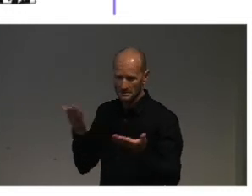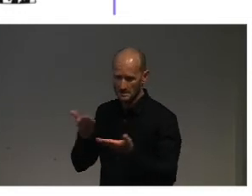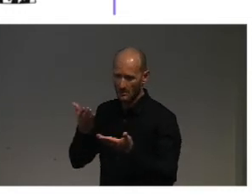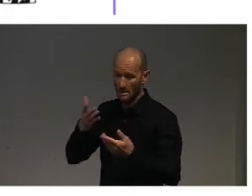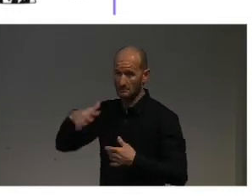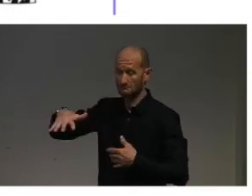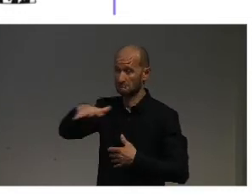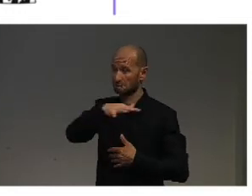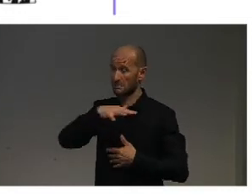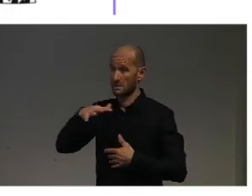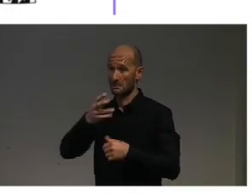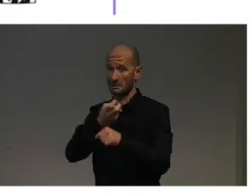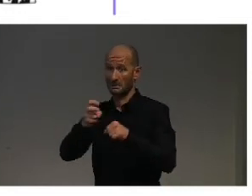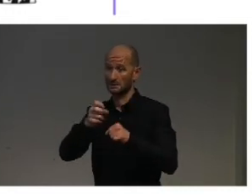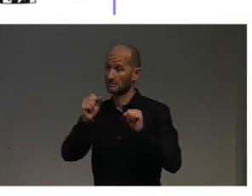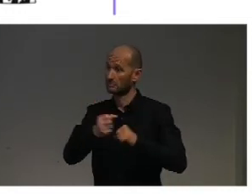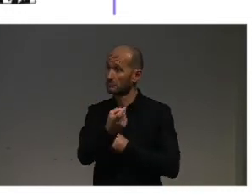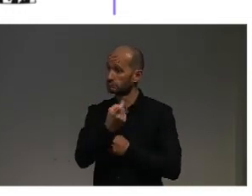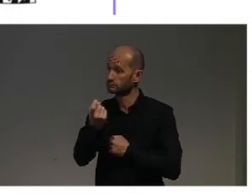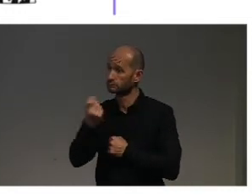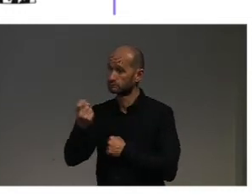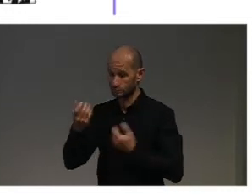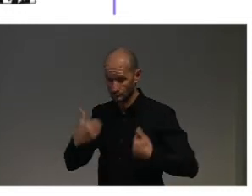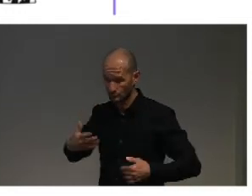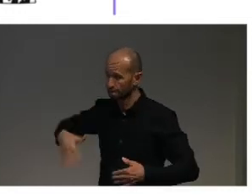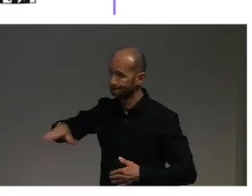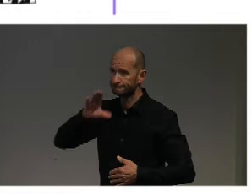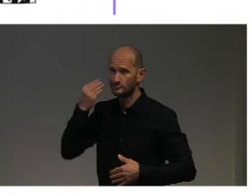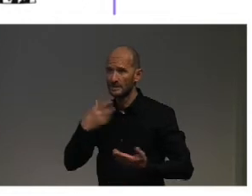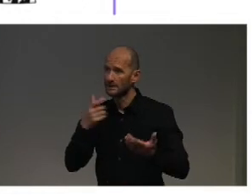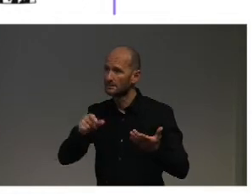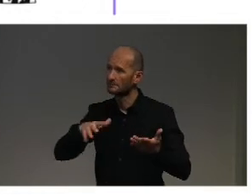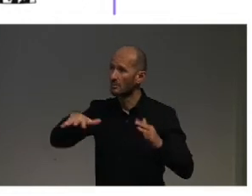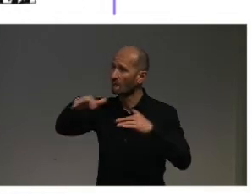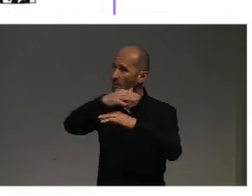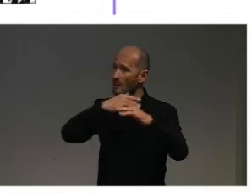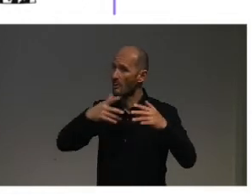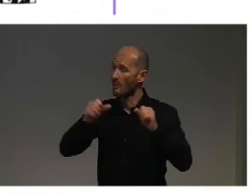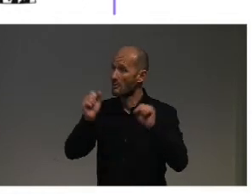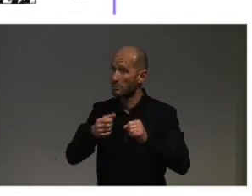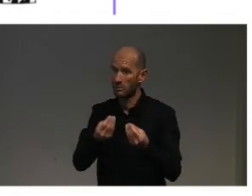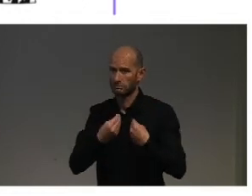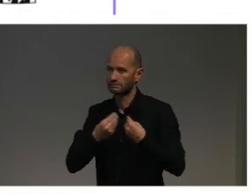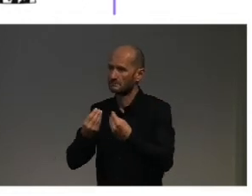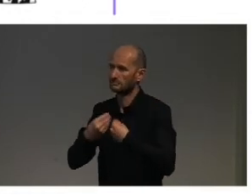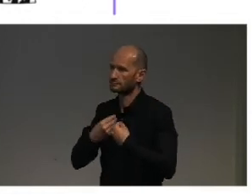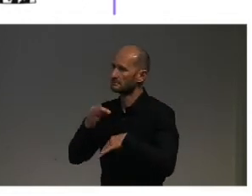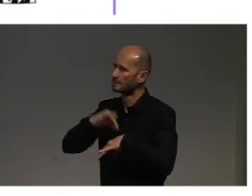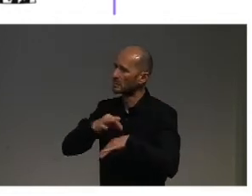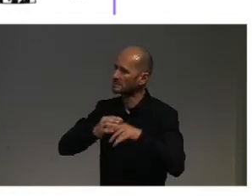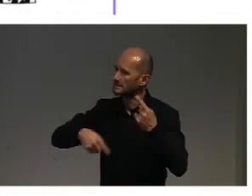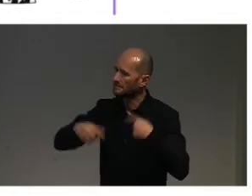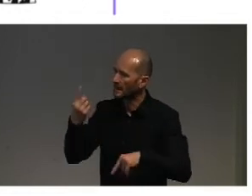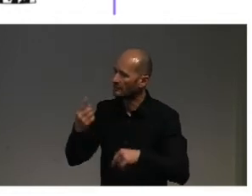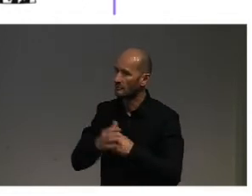des expositions auxquelles on est soumis et qui peuvent contribuer au développement de pathologies, alors qui peuvent aussi contribuer